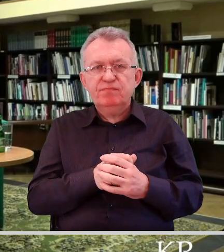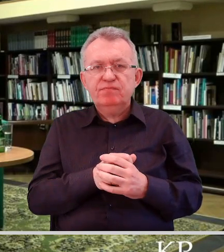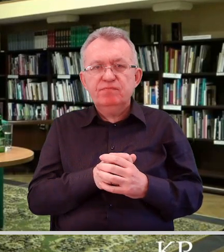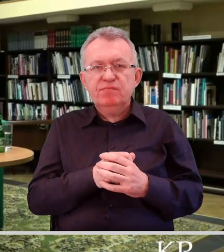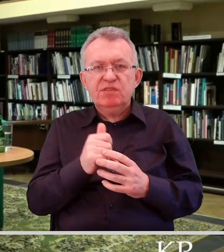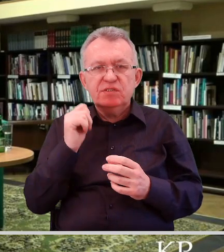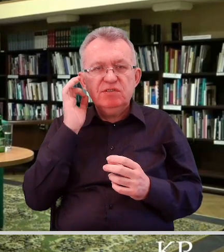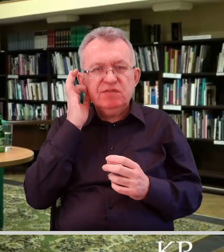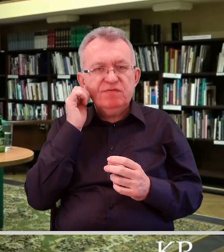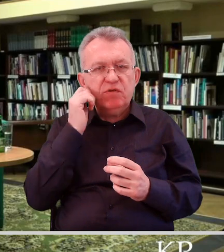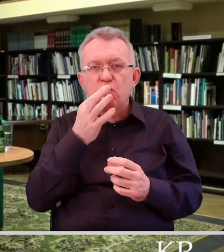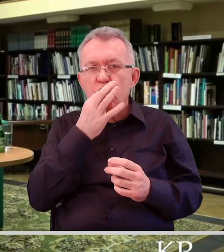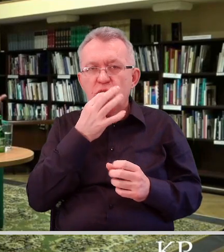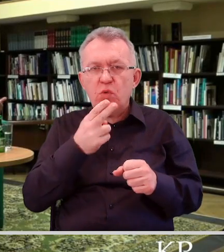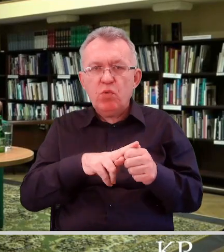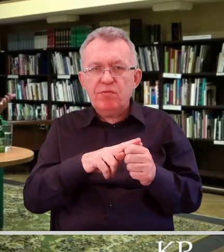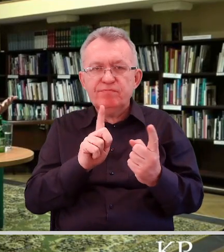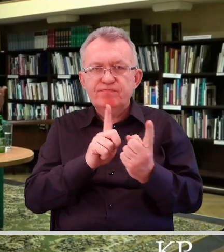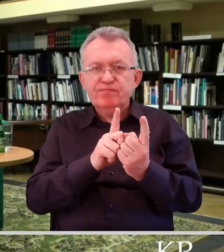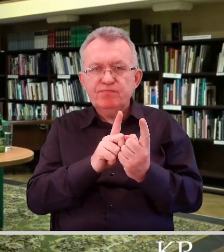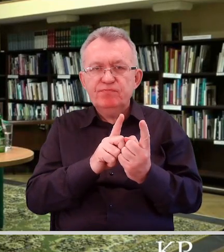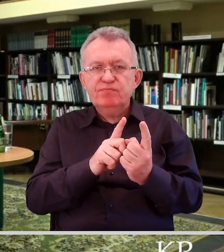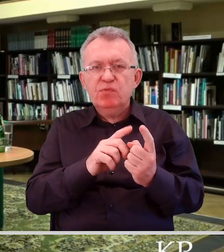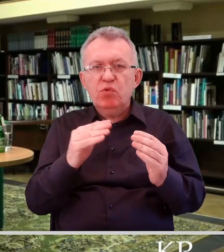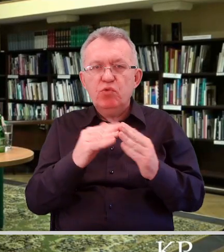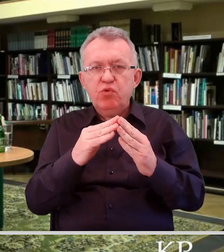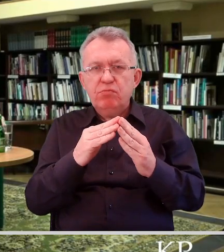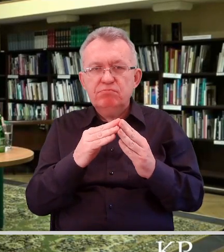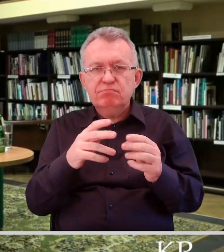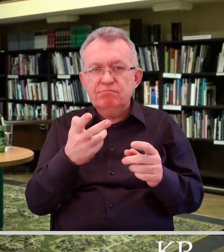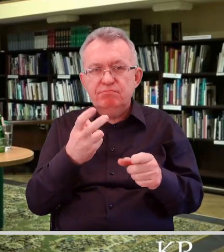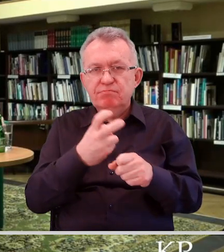Taka młodziutka dziewczyna, którą poznał w Lupanarze, czyli w ówczesnym domu publicznym.